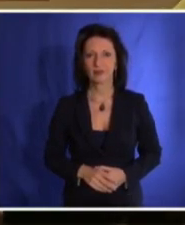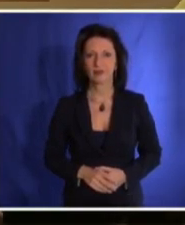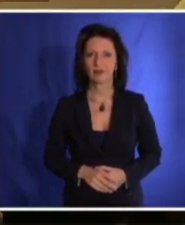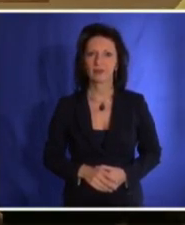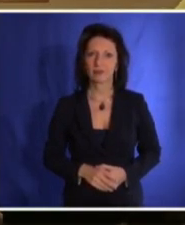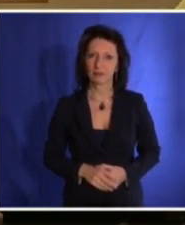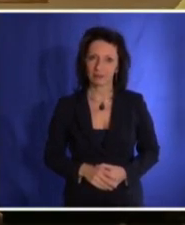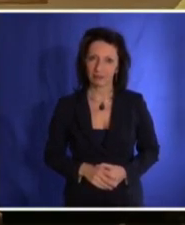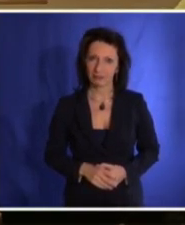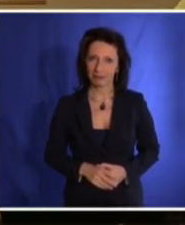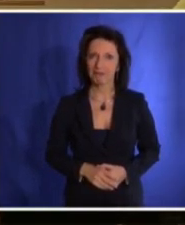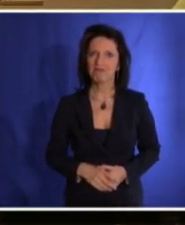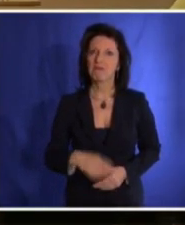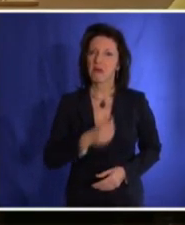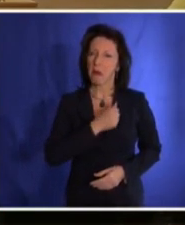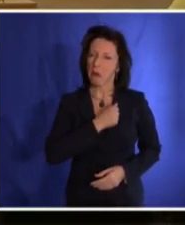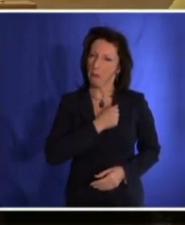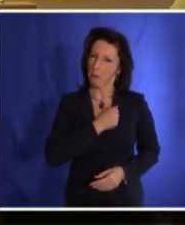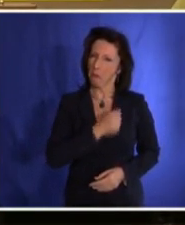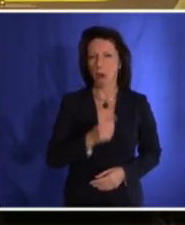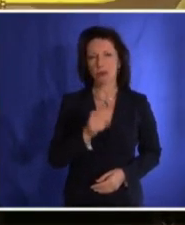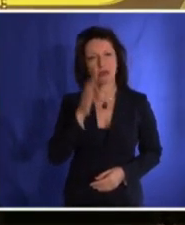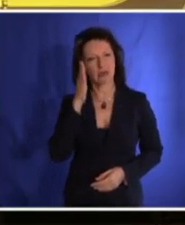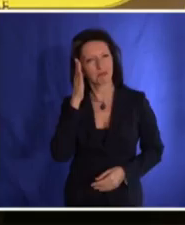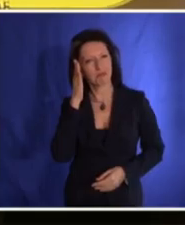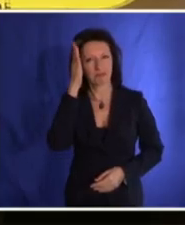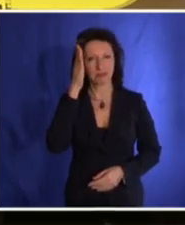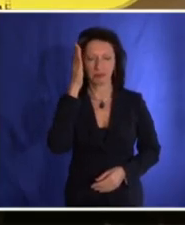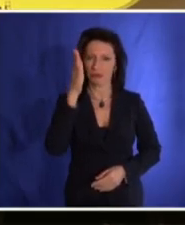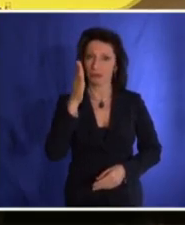Mutig voran für Österreich.